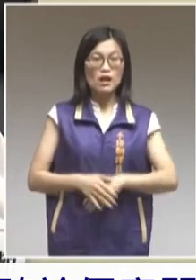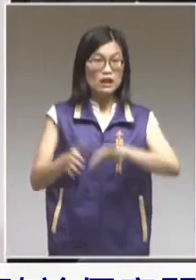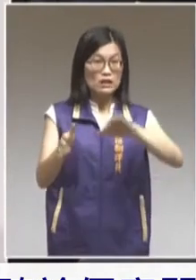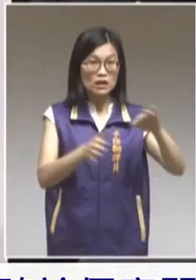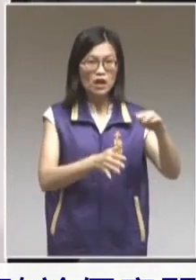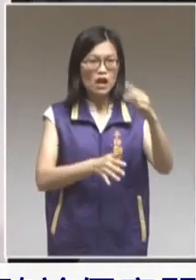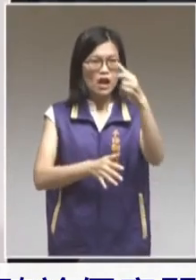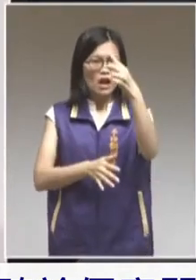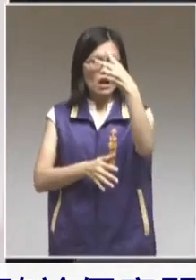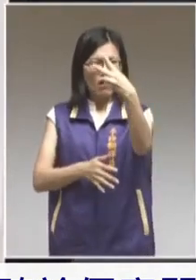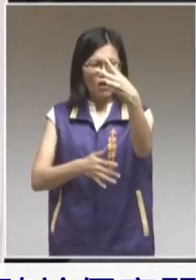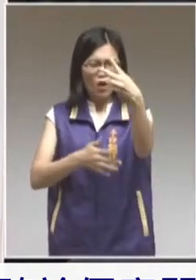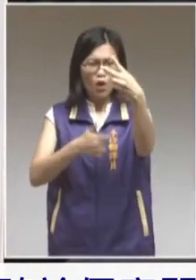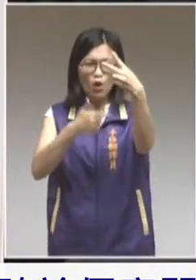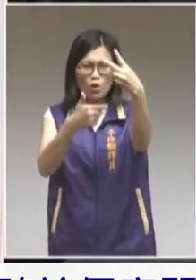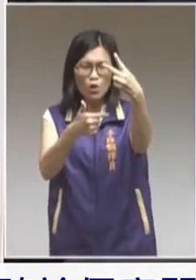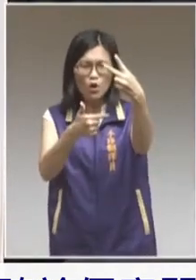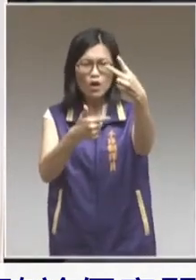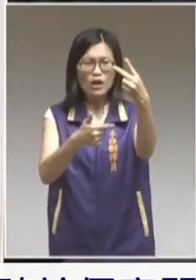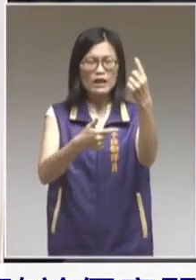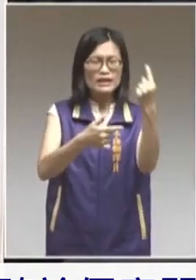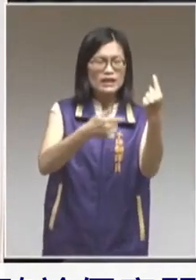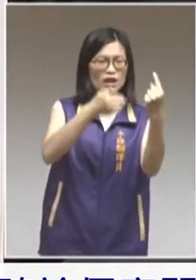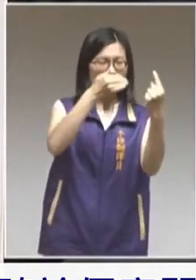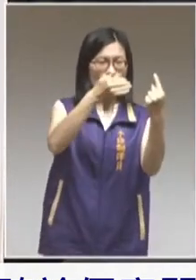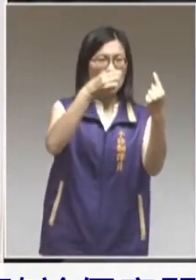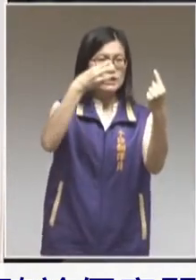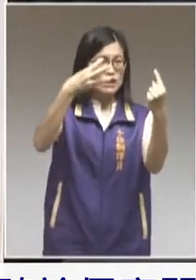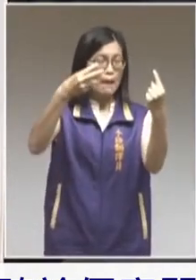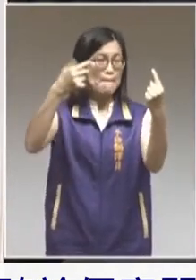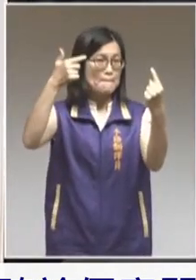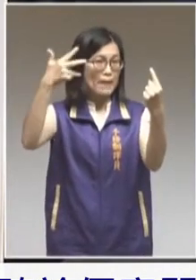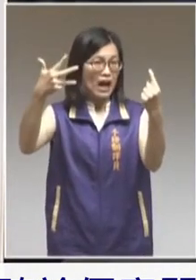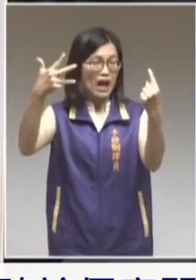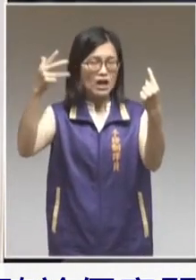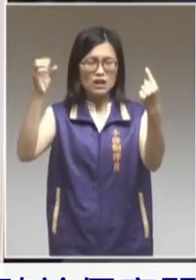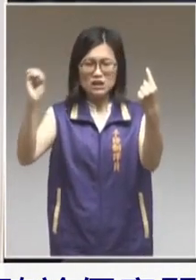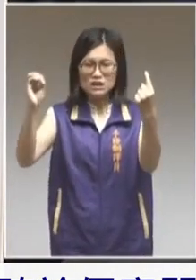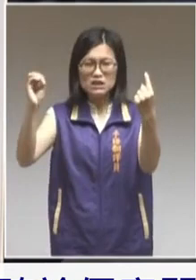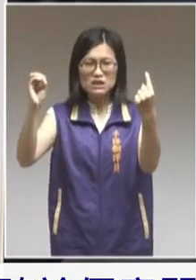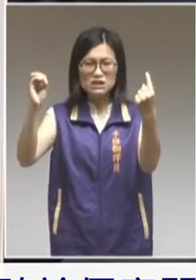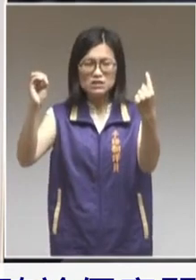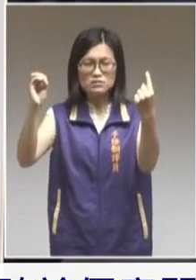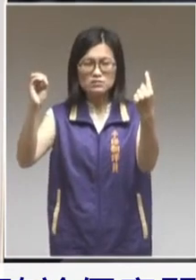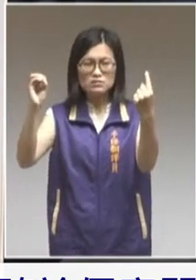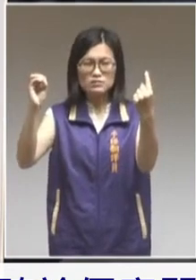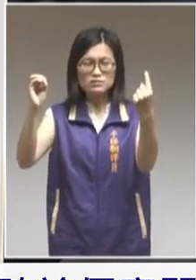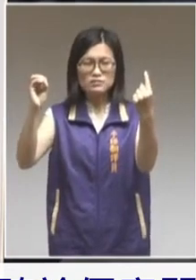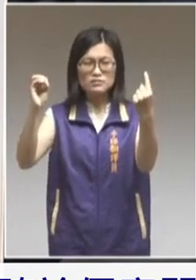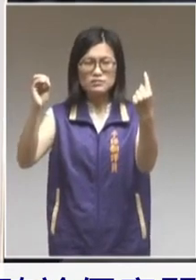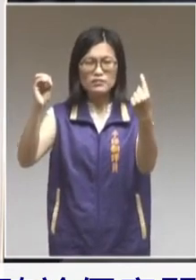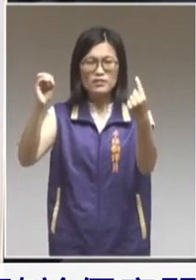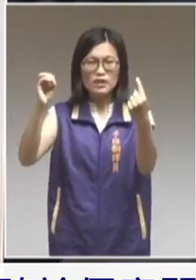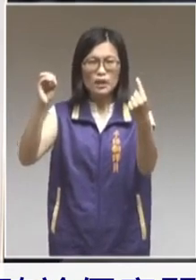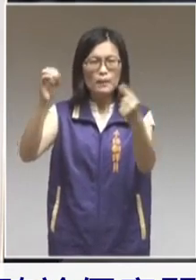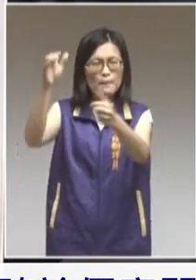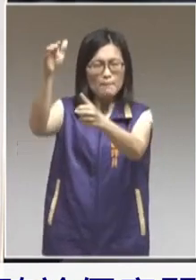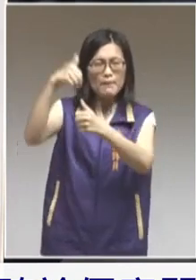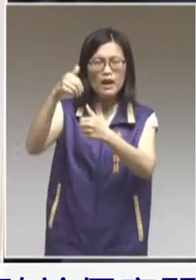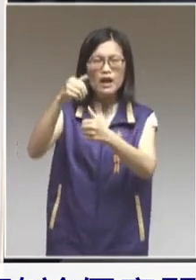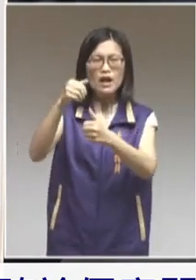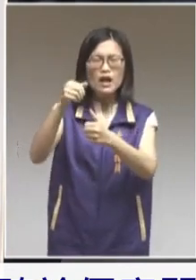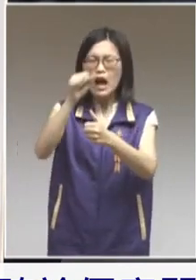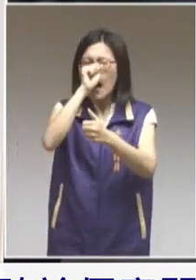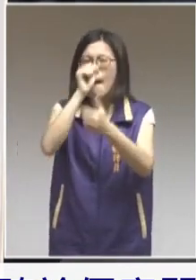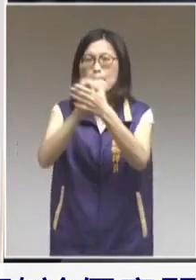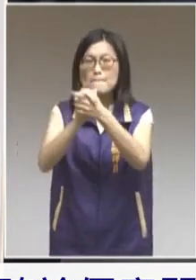另外，在2月6号，19380也协同他的这个有亲密的比较友好的友人